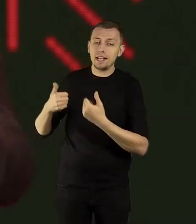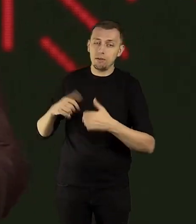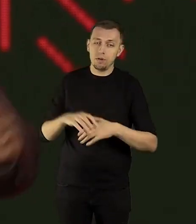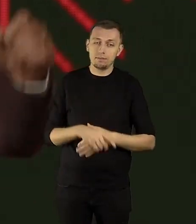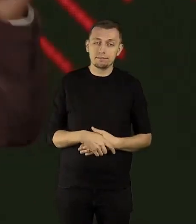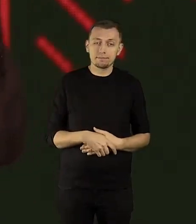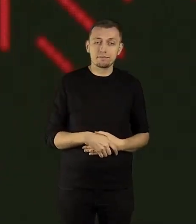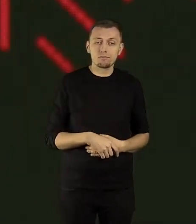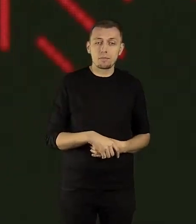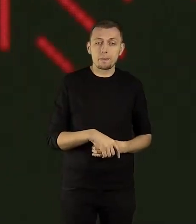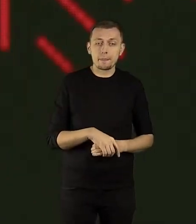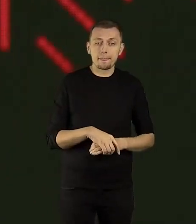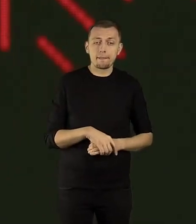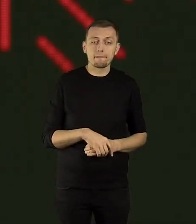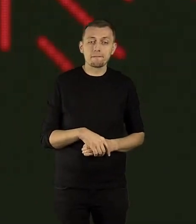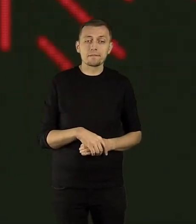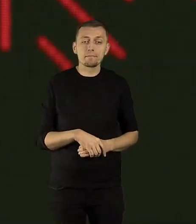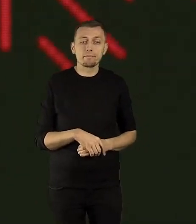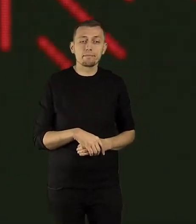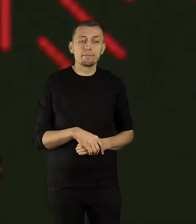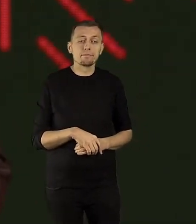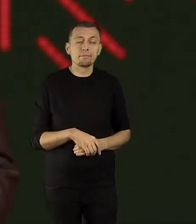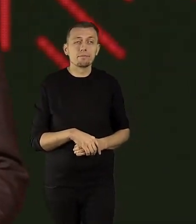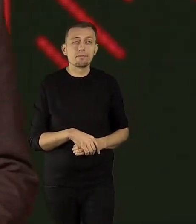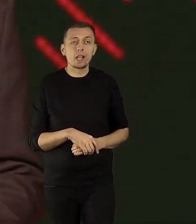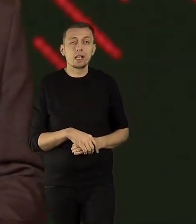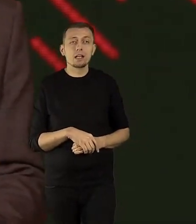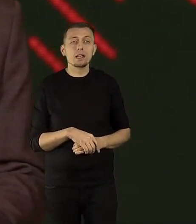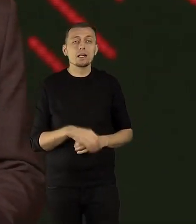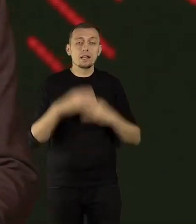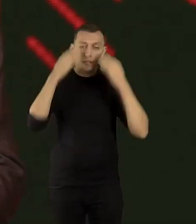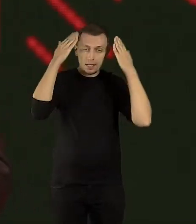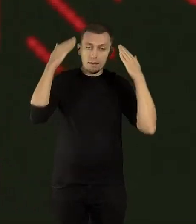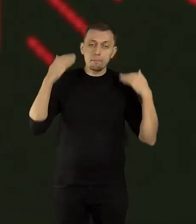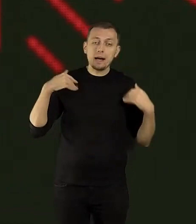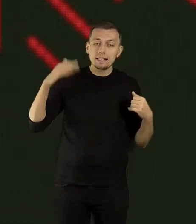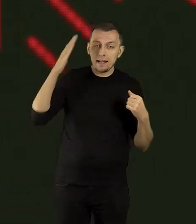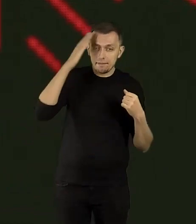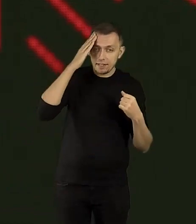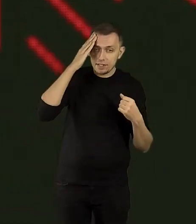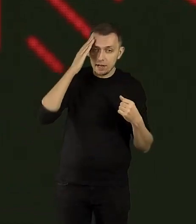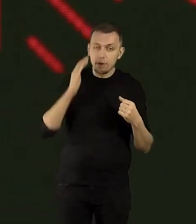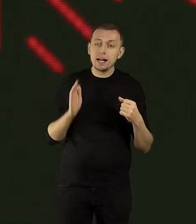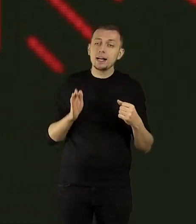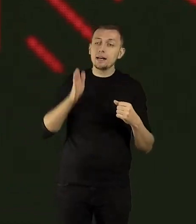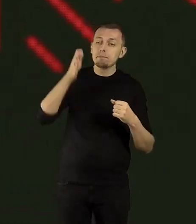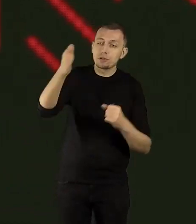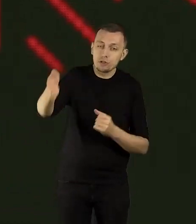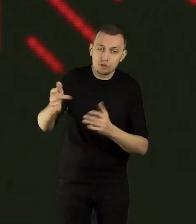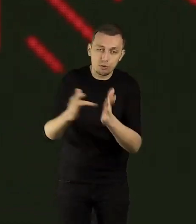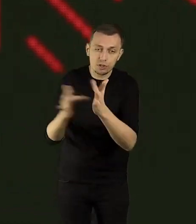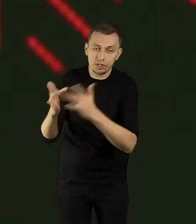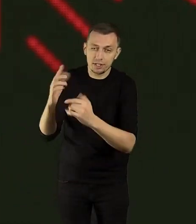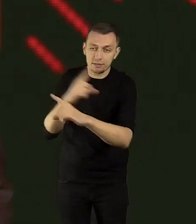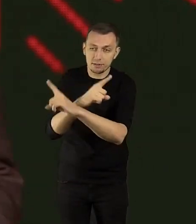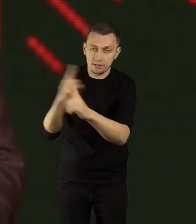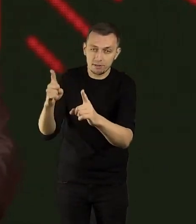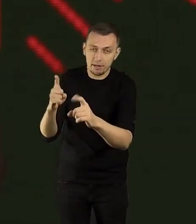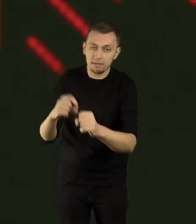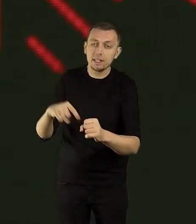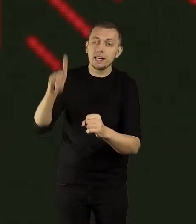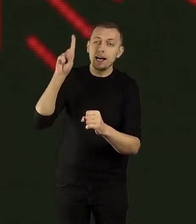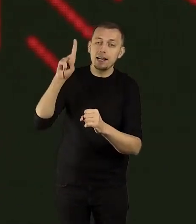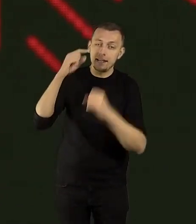umyśle Marii jest to fakt, ponieważ Bóg tego chciał. I w tych wersetach 51-53